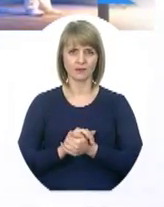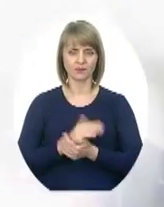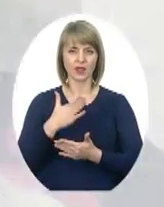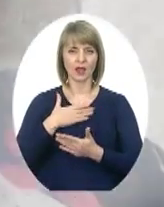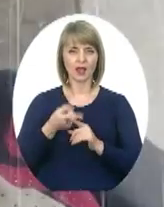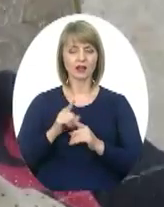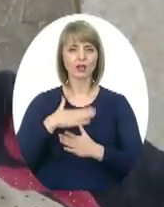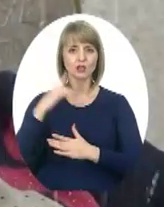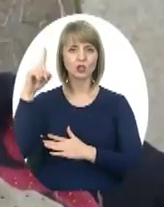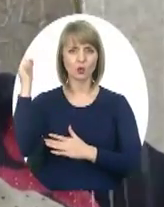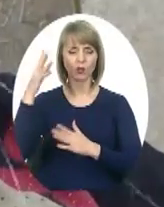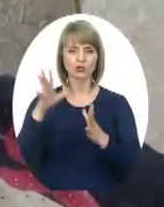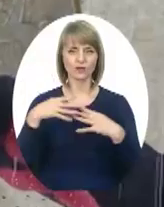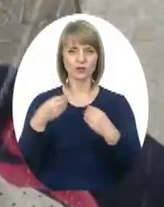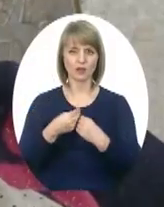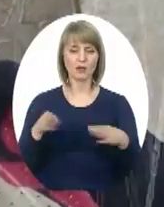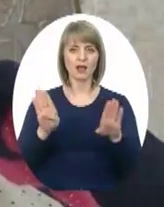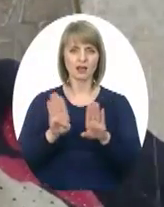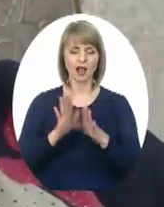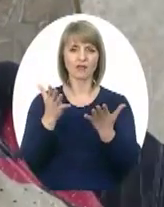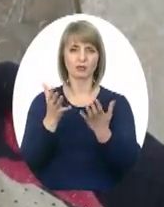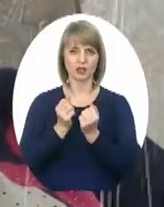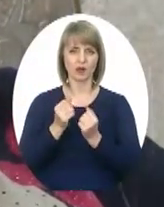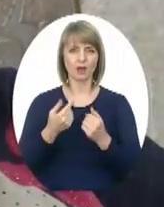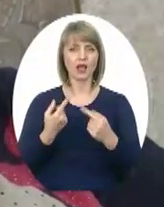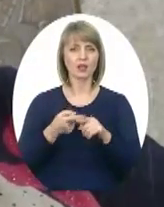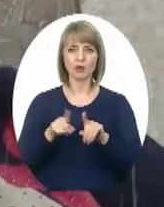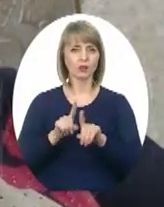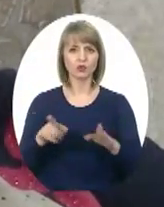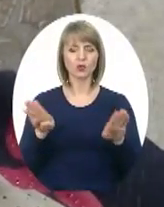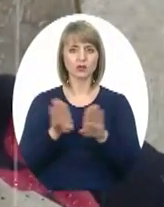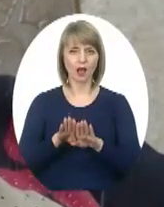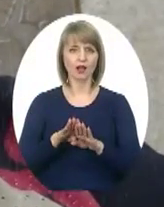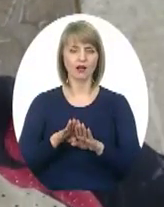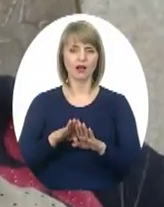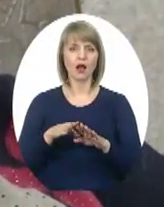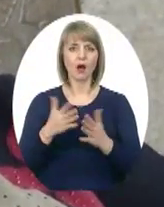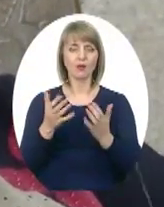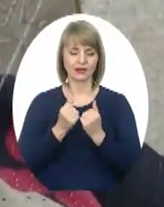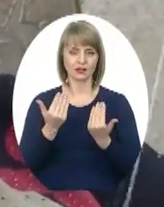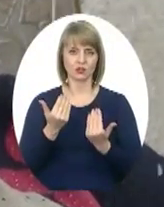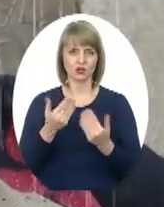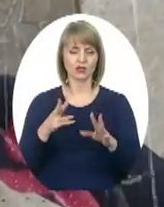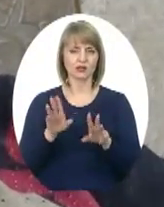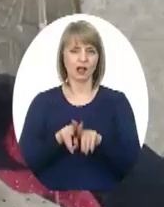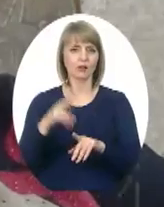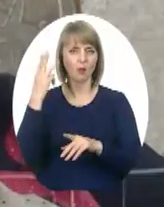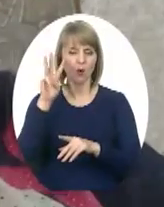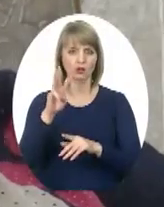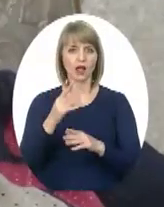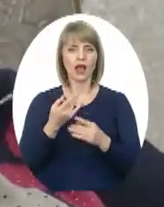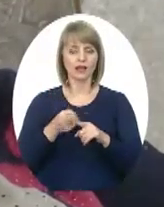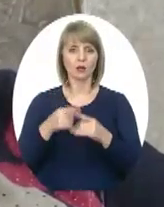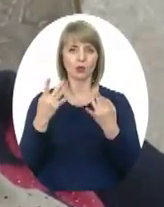поделиться. Это наше солнышко в семье. Мы так его и воспринимаем. Не потому что так принято сейчас. Так сейчас может быть даже в какой-то мере